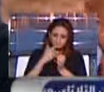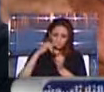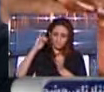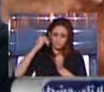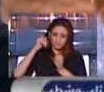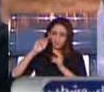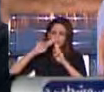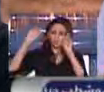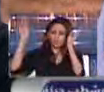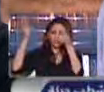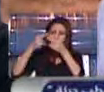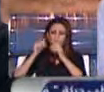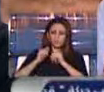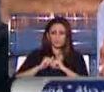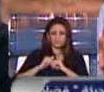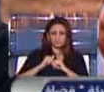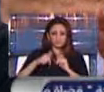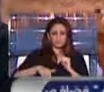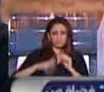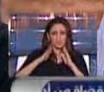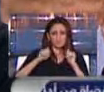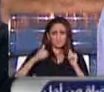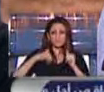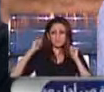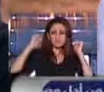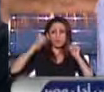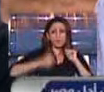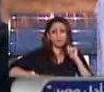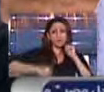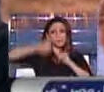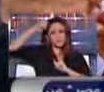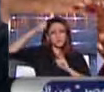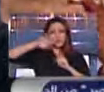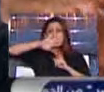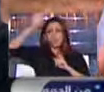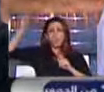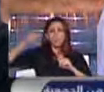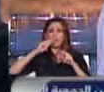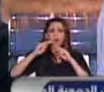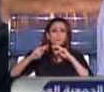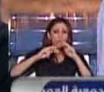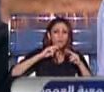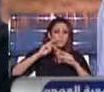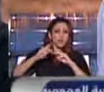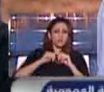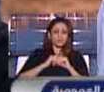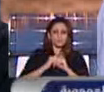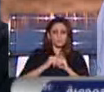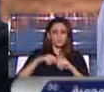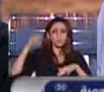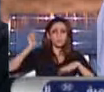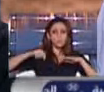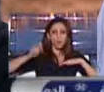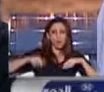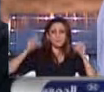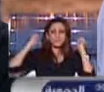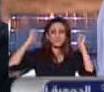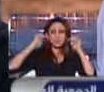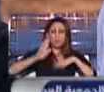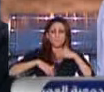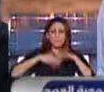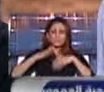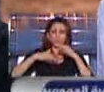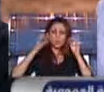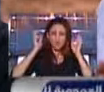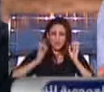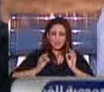عملت ثورات كنا انا احسن منهم في مصر، عملنا ثورة كبيرة وعظيمة العالم كله بيحكي عنها. احنا محتاجين محاكمات ثورية عاجلة